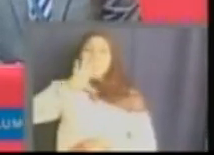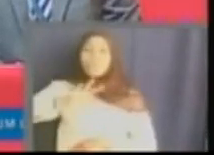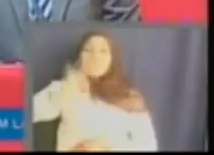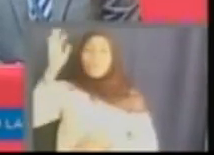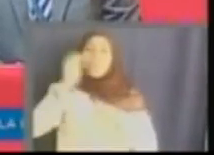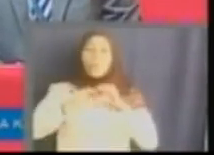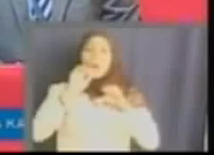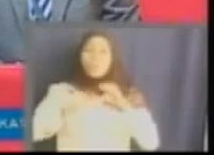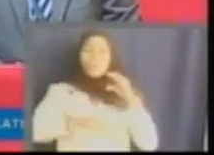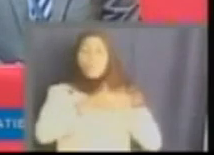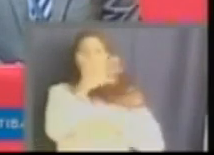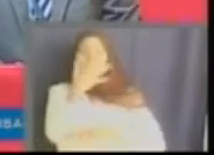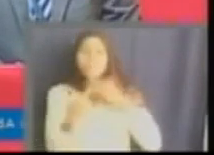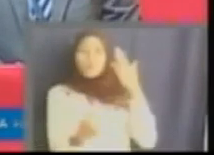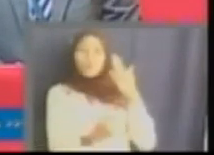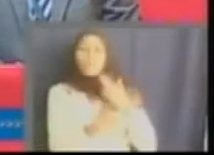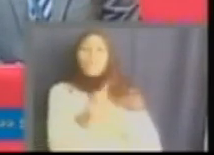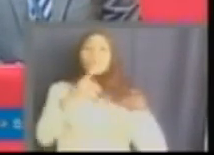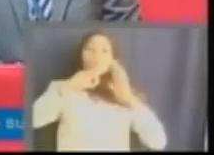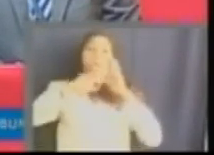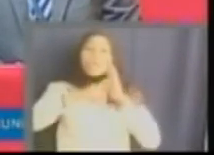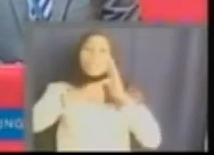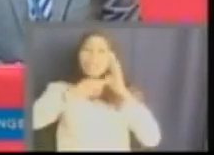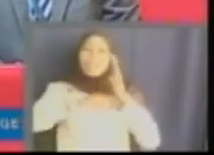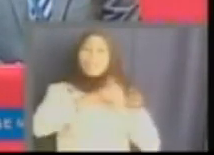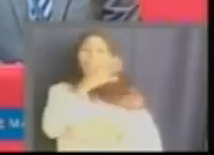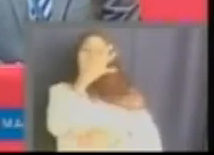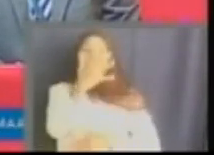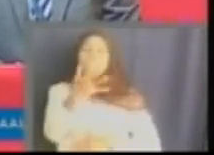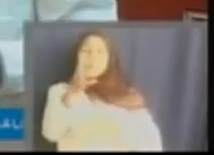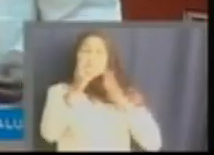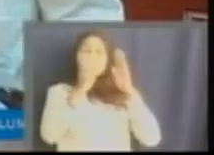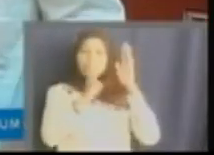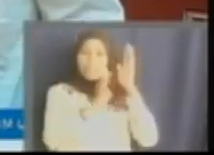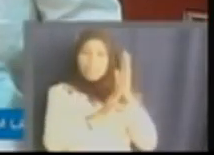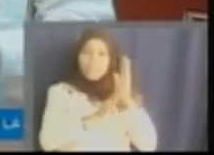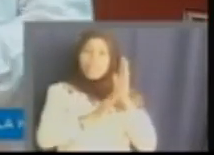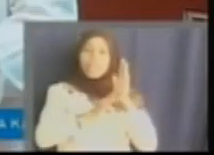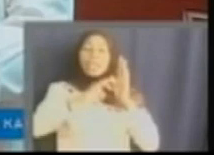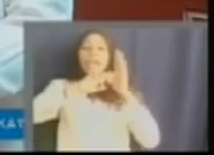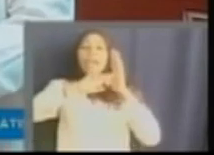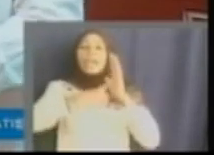mujibu wa kanuni ya 58 kanuni ndogo ya kwanza D.